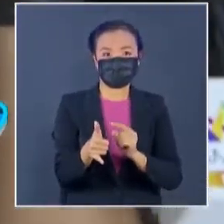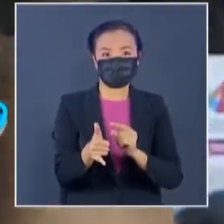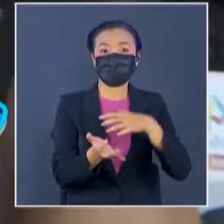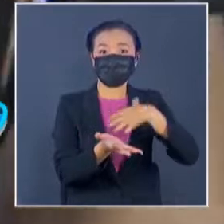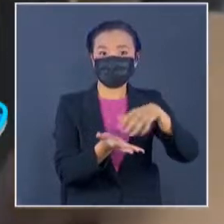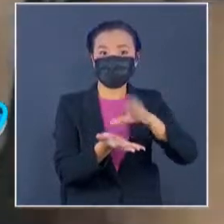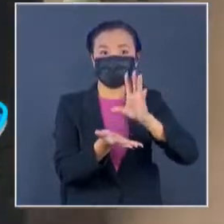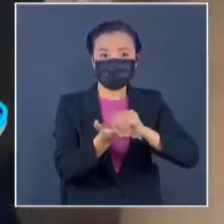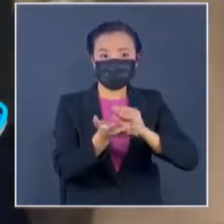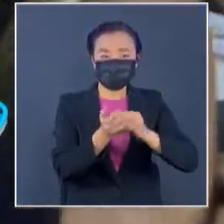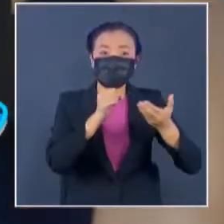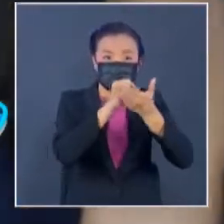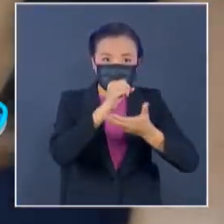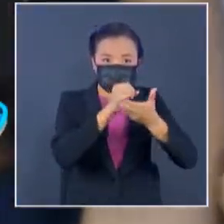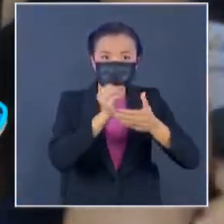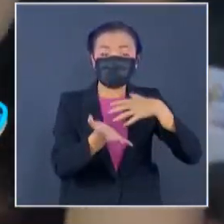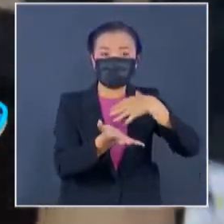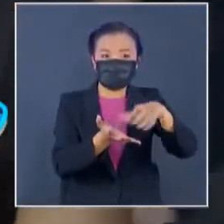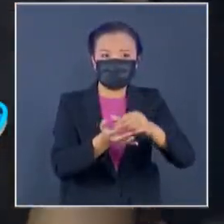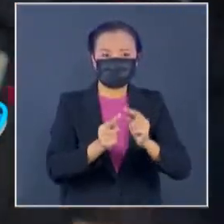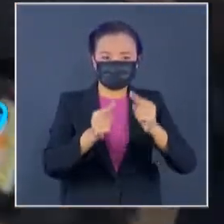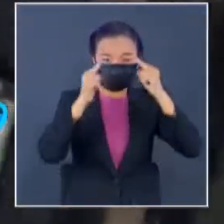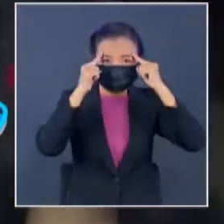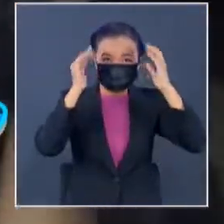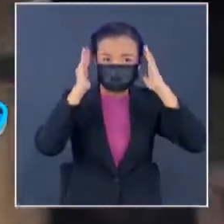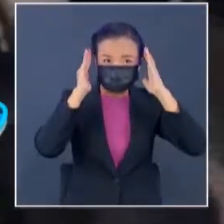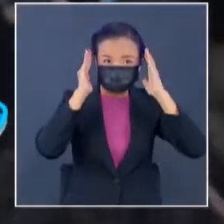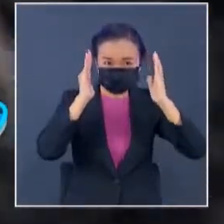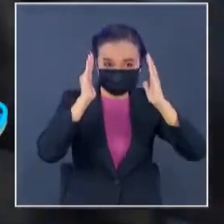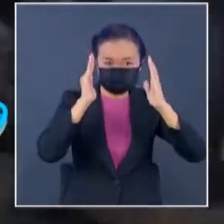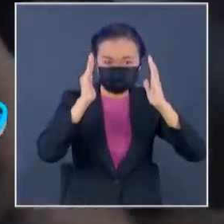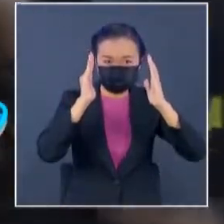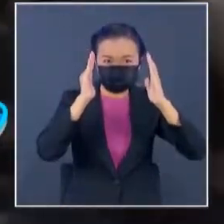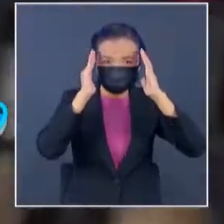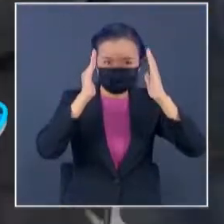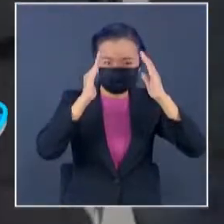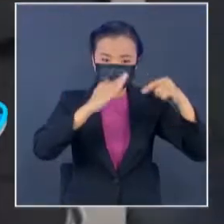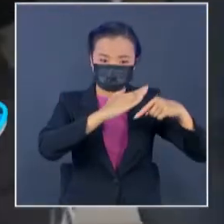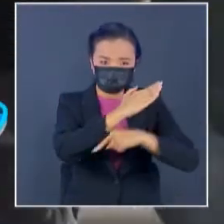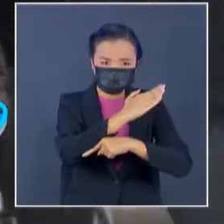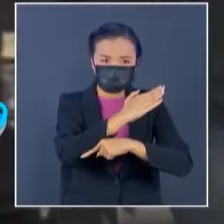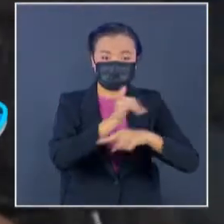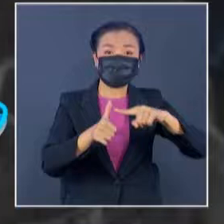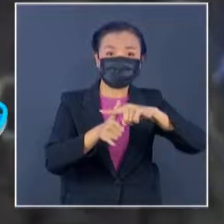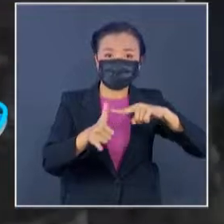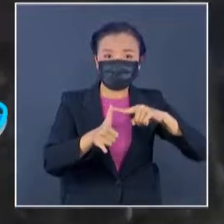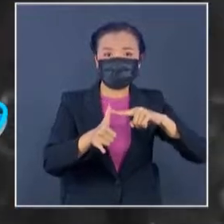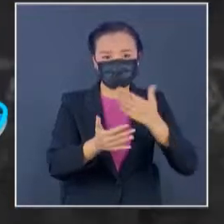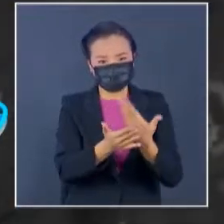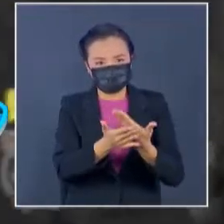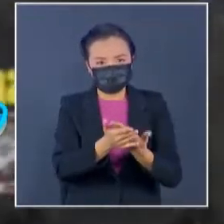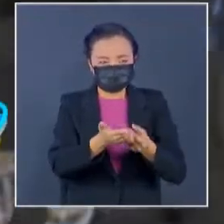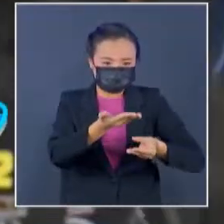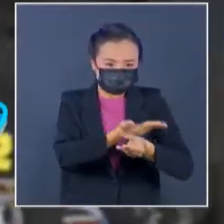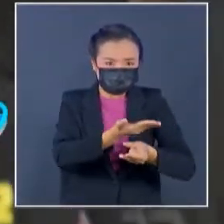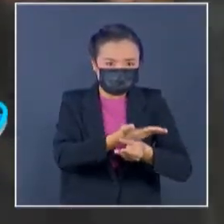ผยข้อมูลเรื่องยาเสพติดออกมาไม่ได้มีเจตนาที่จะทุจริตต่อหน้าที่หรือว่าเรียกรับผลประ